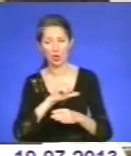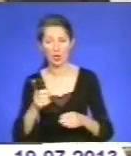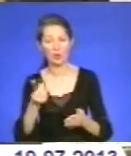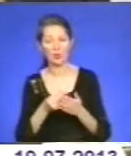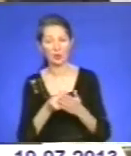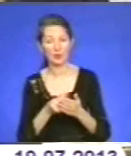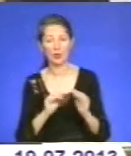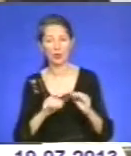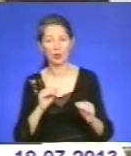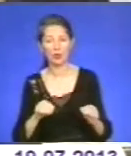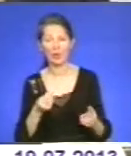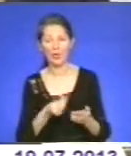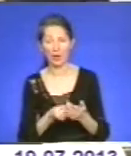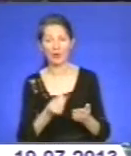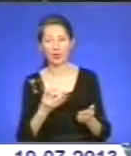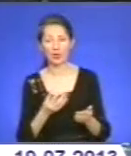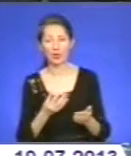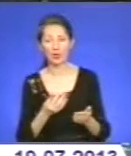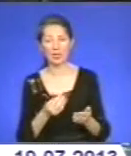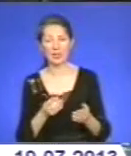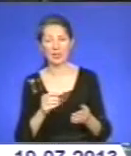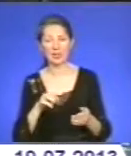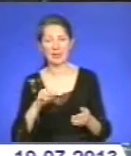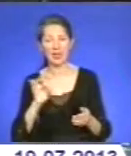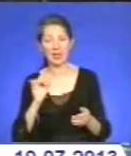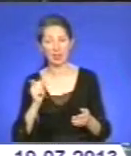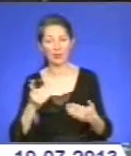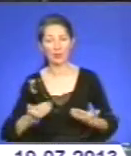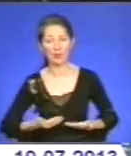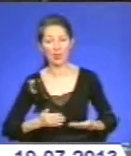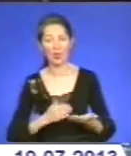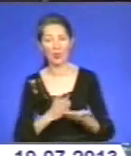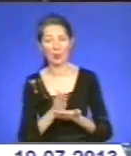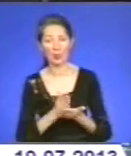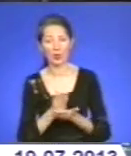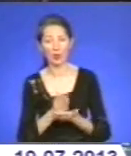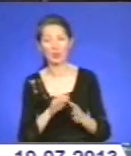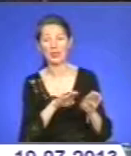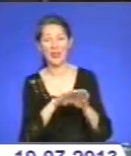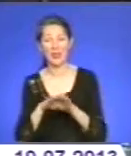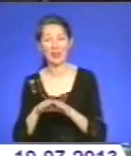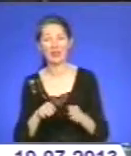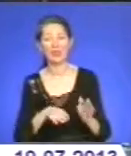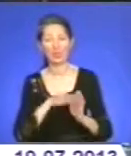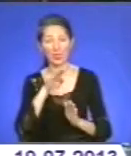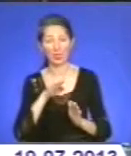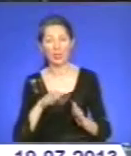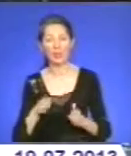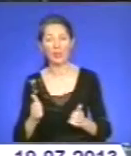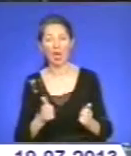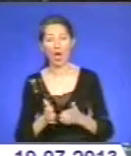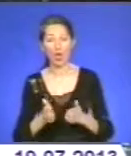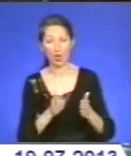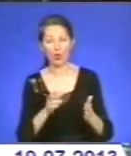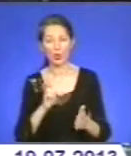тарифів на житлово-комунальні послуги. На рівень вище. Поблизу Києва на дорозі Бориспіль-Бровари з'явився